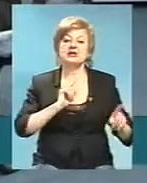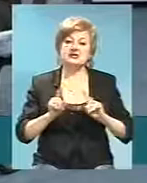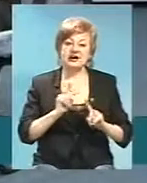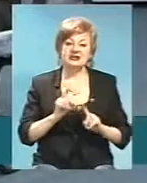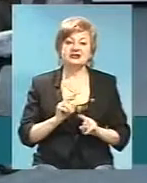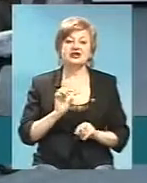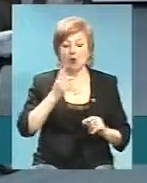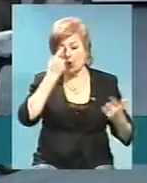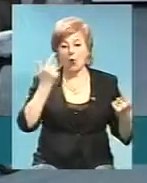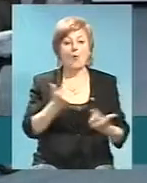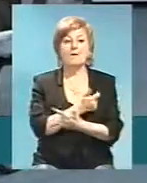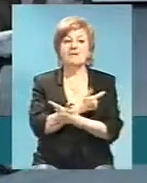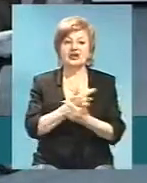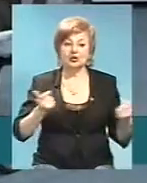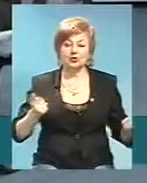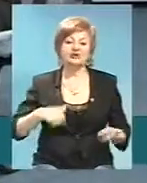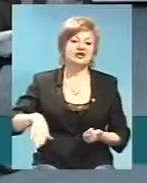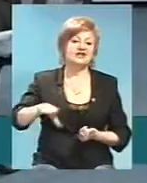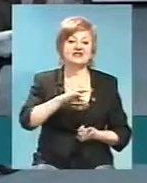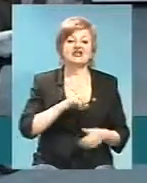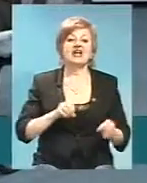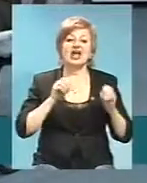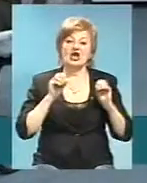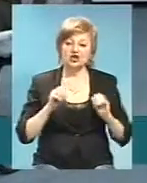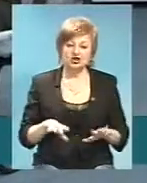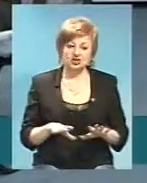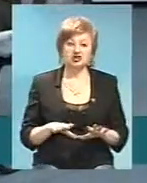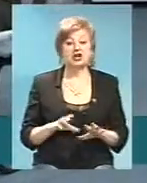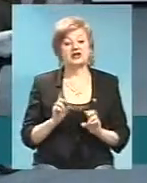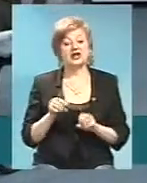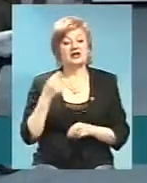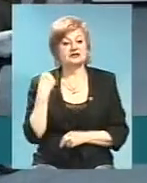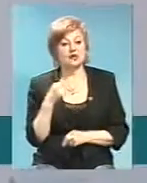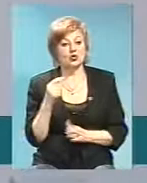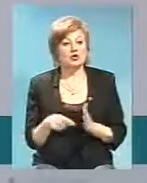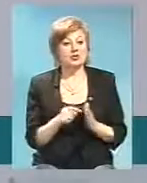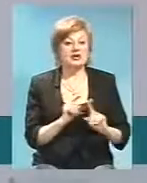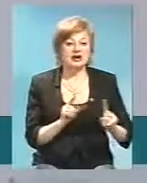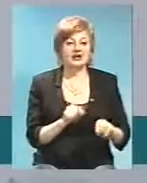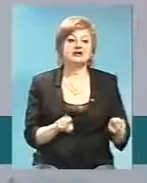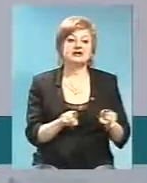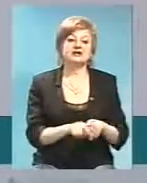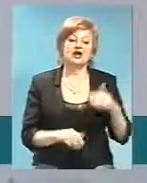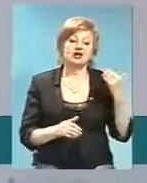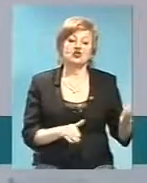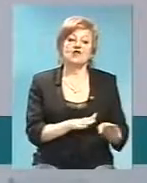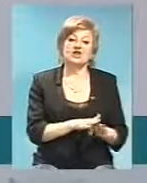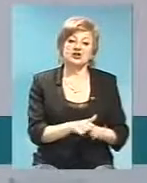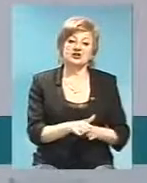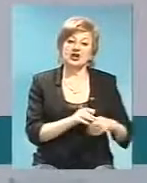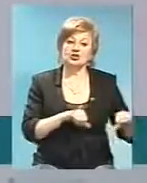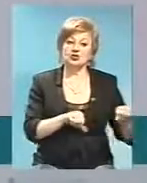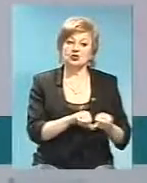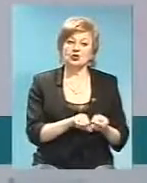якому оприлюднені абсолютно всі рішення, які прийняті, як і Запорізькою міською радою, так, власне, її виконавчим комітетом. А на сайті